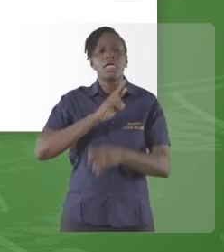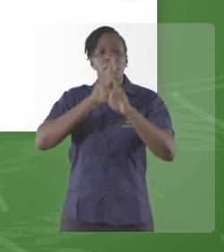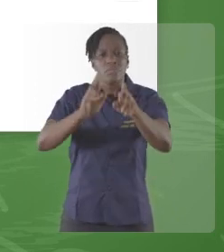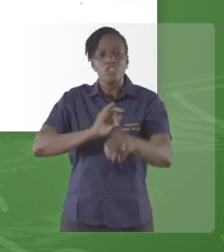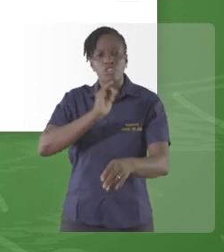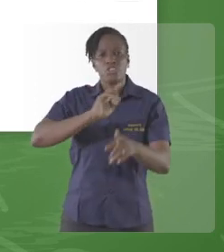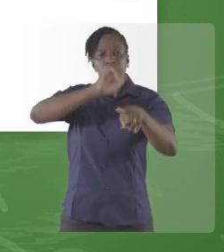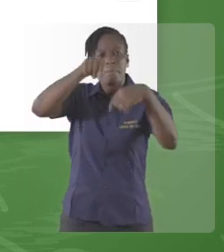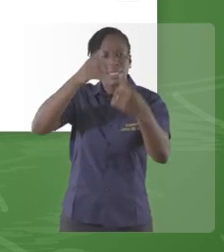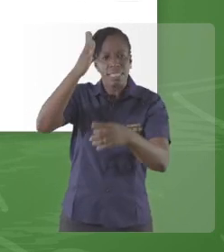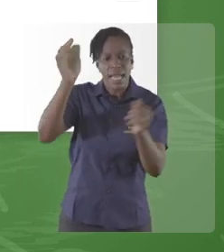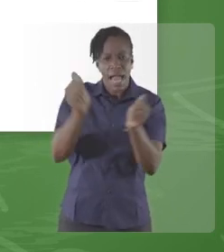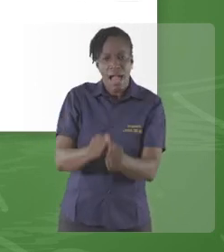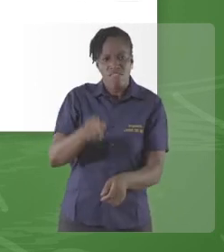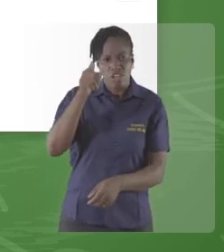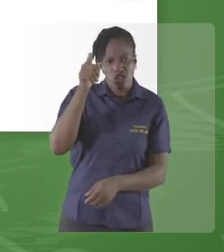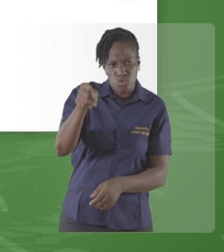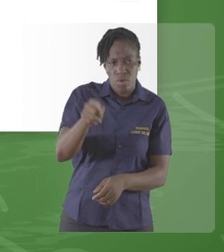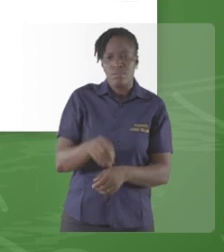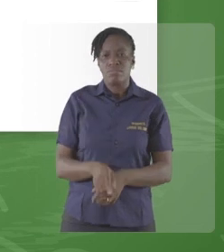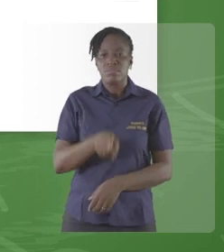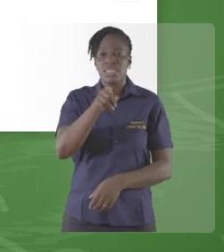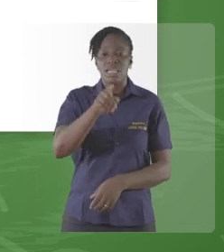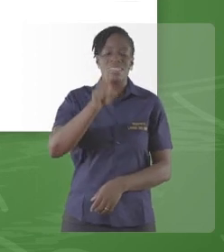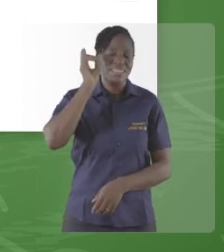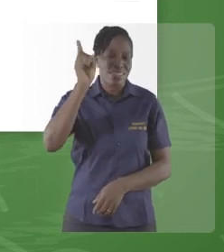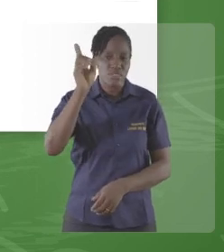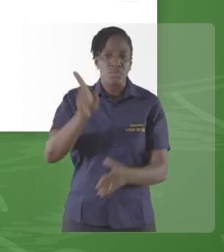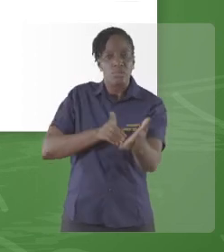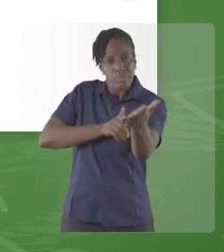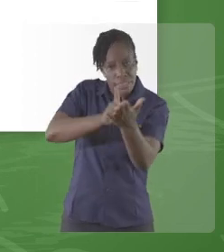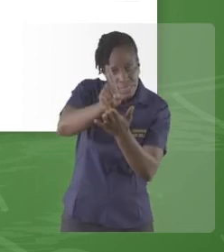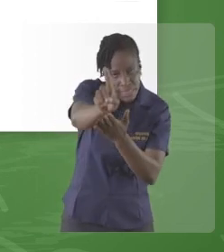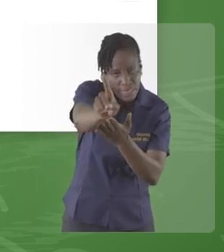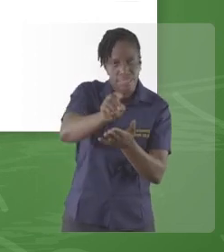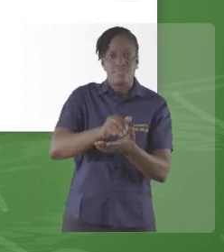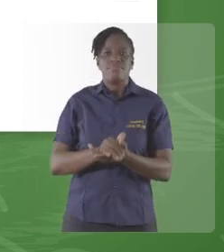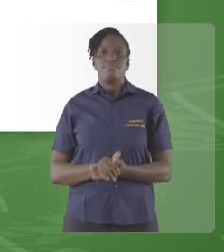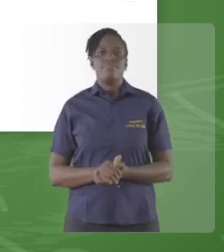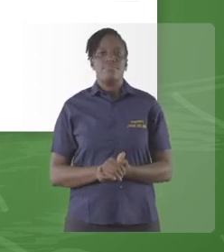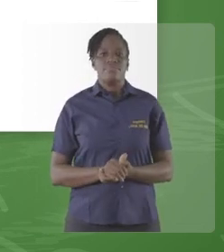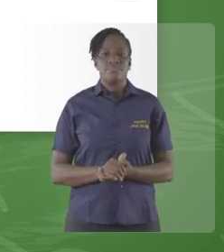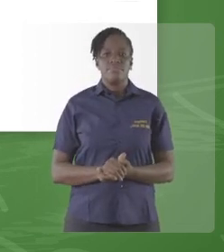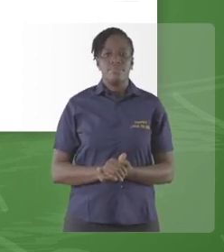je partirai avec toi. Nous avons le discours direct.